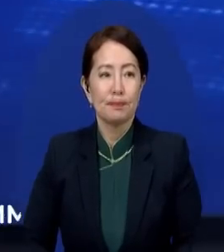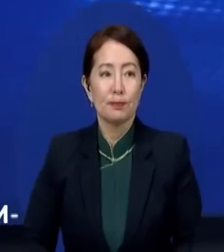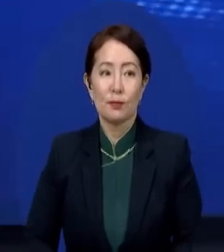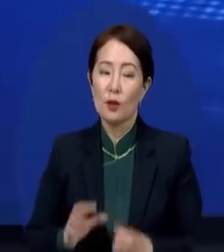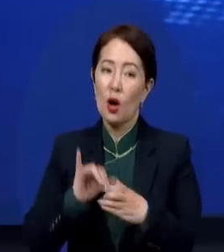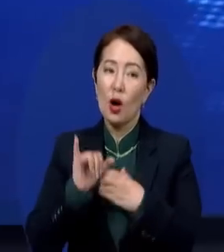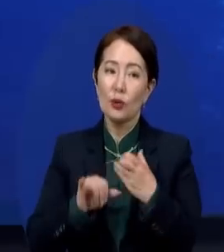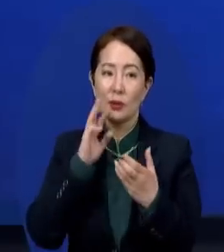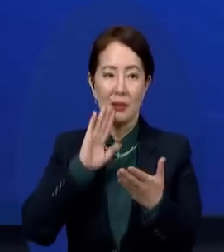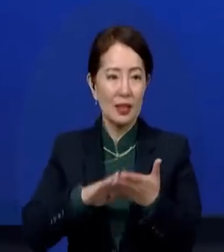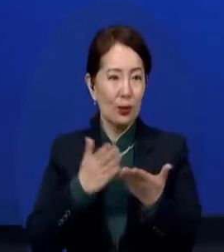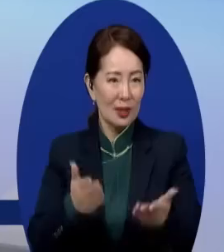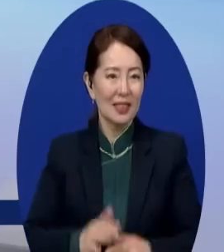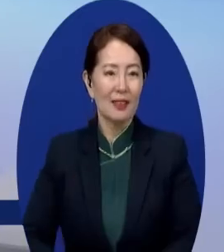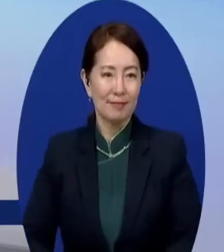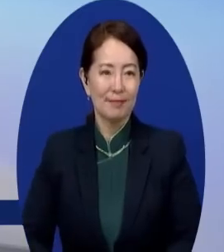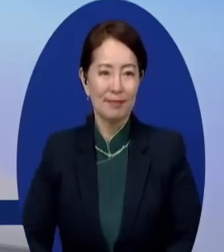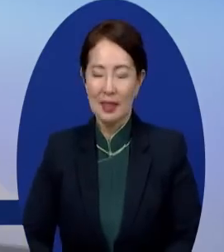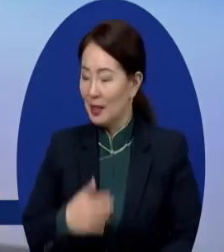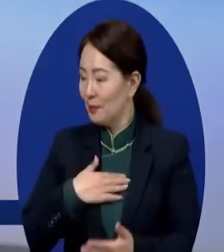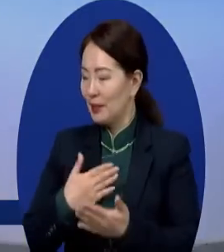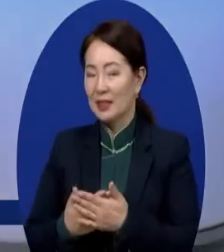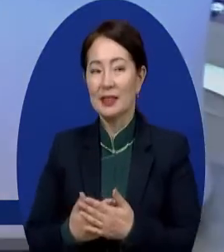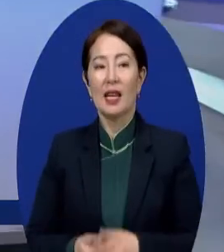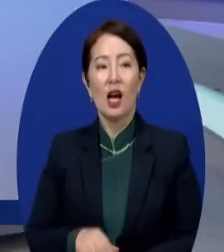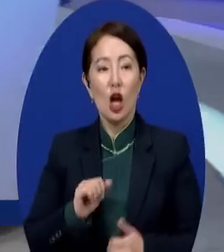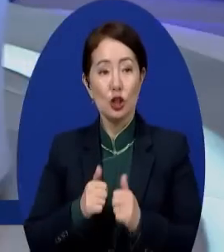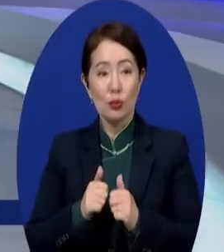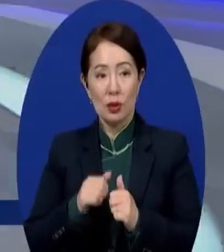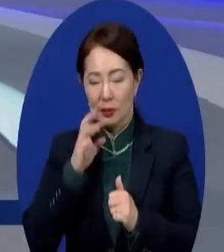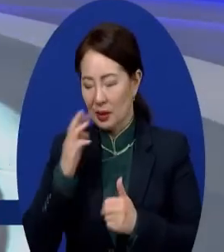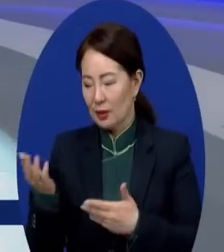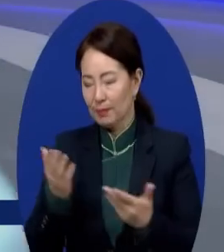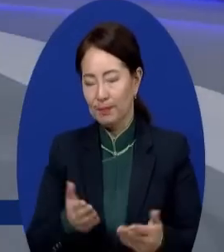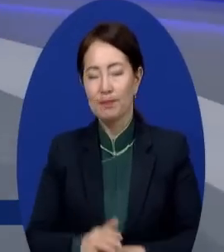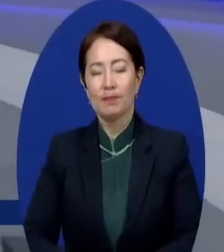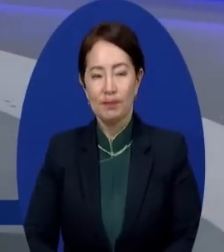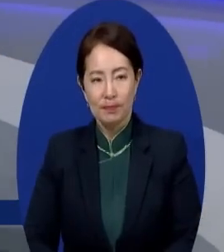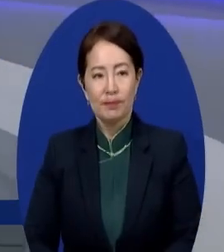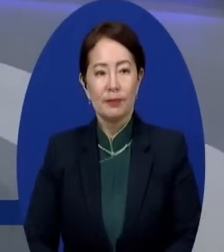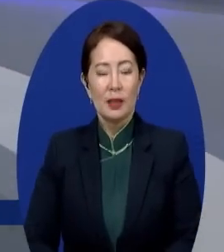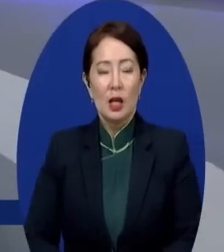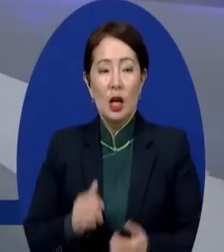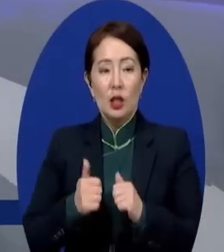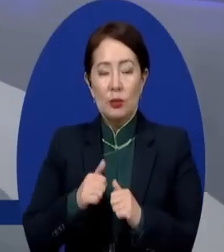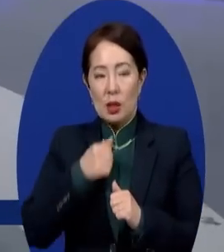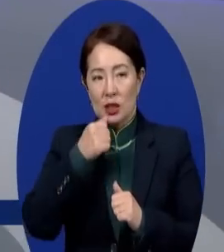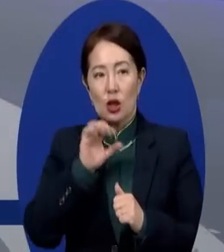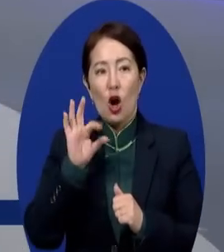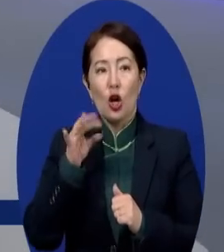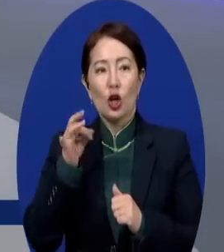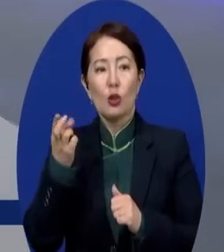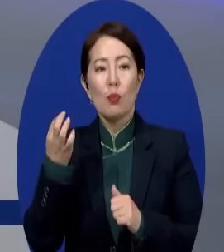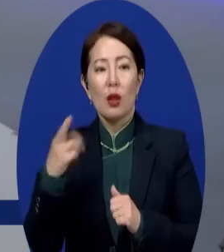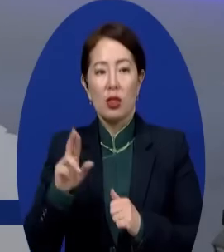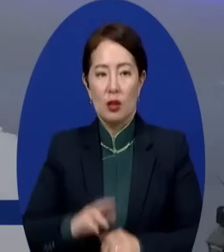Олон улсын үйл явдлын мэдээлэлээс хүргэлээ. За баярлалаа Арим Чимгэ. Үргэлжлүүлээ спортын ертөнцид болж өнгөрсөн тэмцээн уралдаантай холбоотой мэдээллийг хүргэхээр спортын сэтгүүлч Оргил Болд ажиллаж